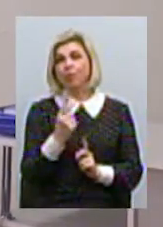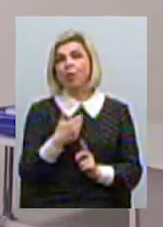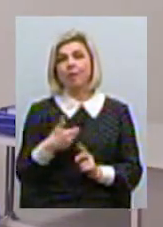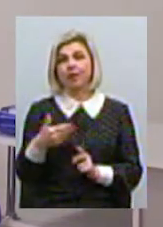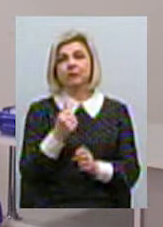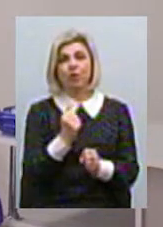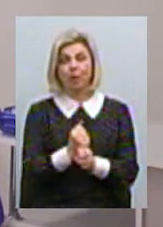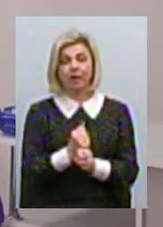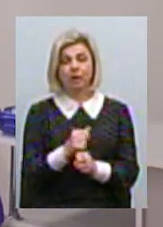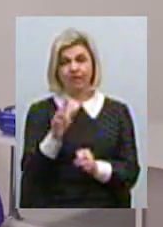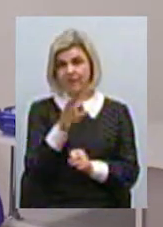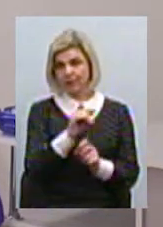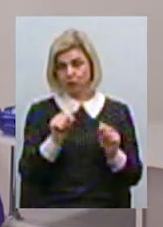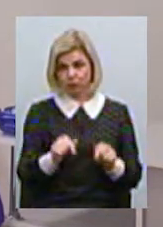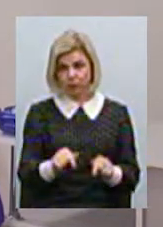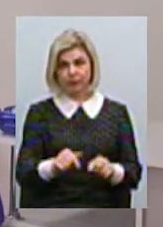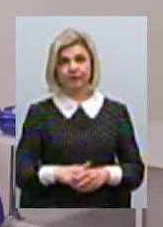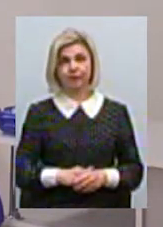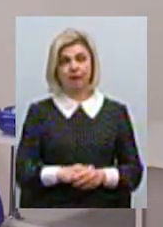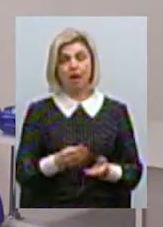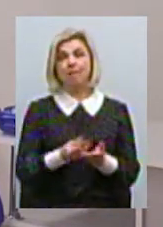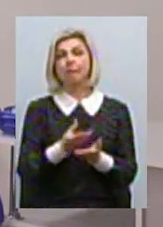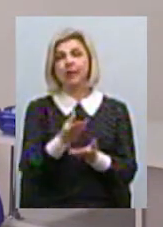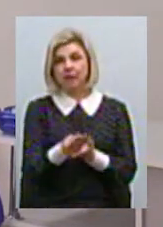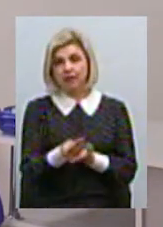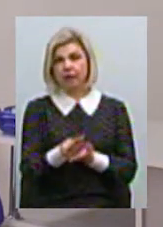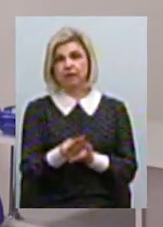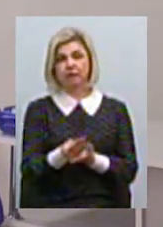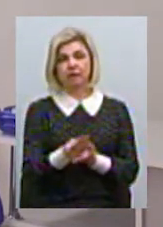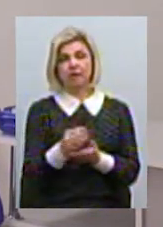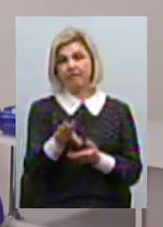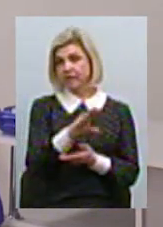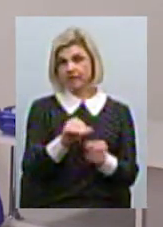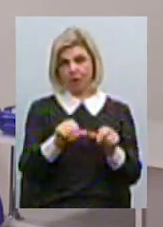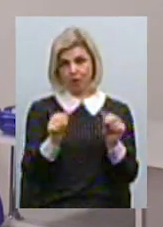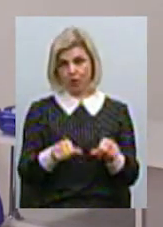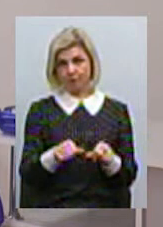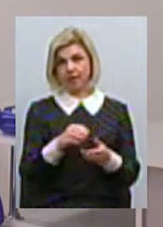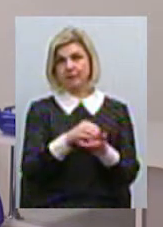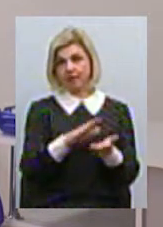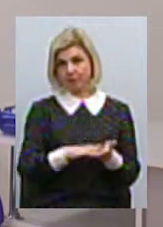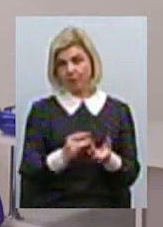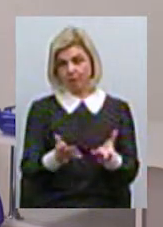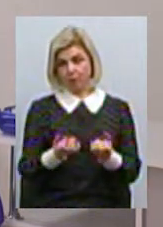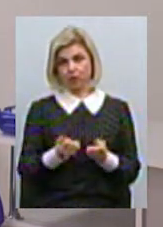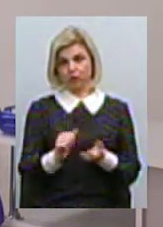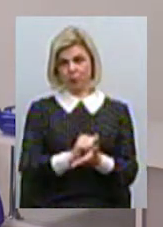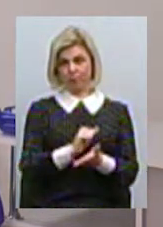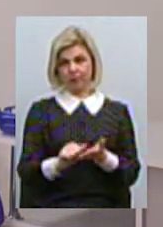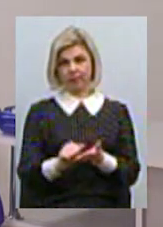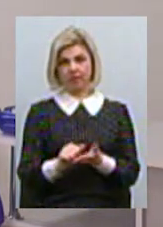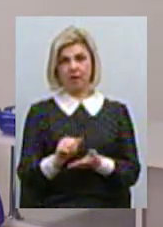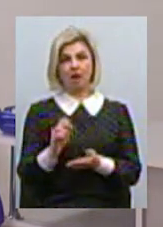це все тут, проплатили, все оформили, підписали та забрали документи. На